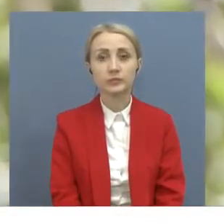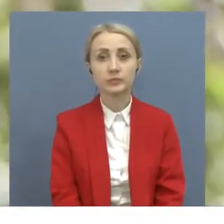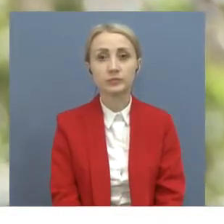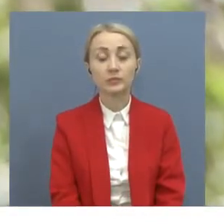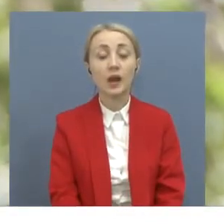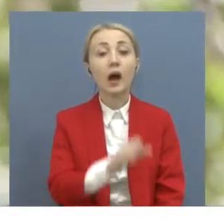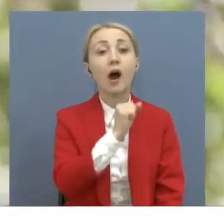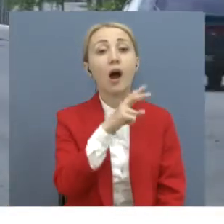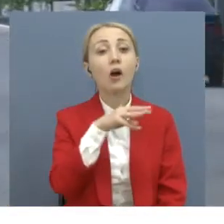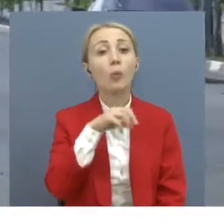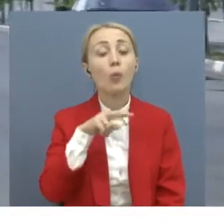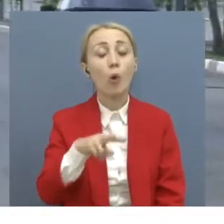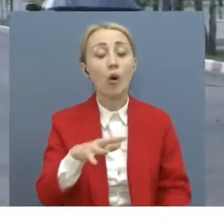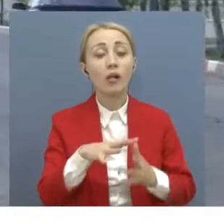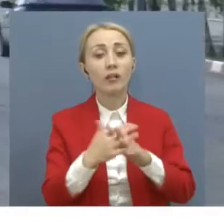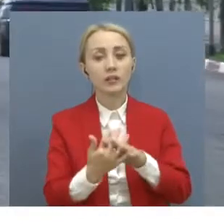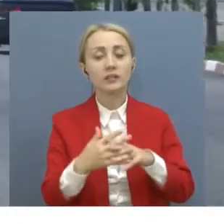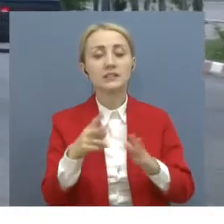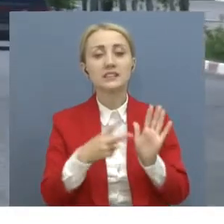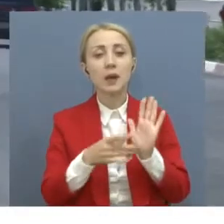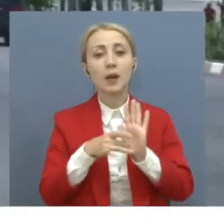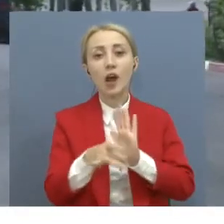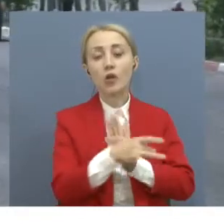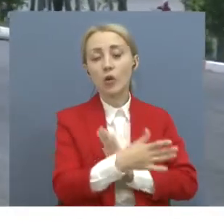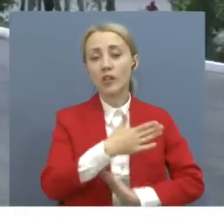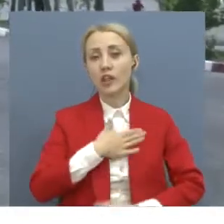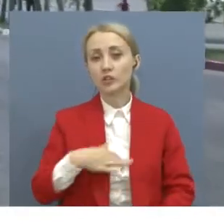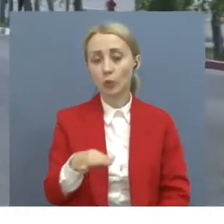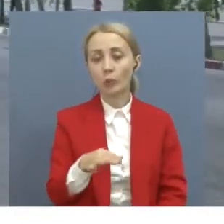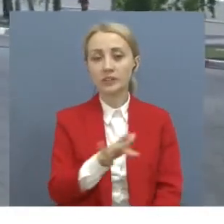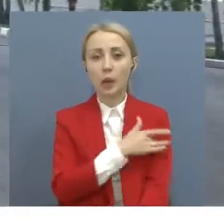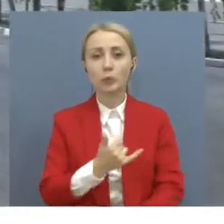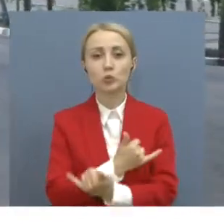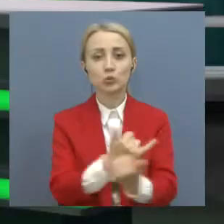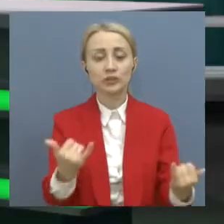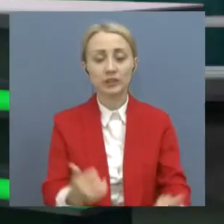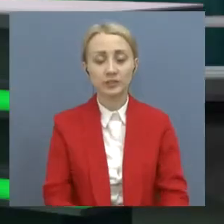шешеді. Айгүл Мырзағалиқызы, Жамал Габдуллина, Дархан Сағынбаев, Соловьев, Көкше, ақпарат.